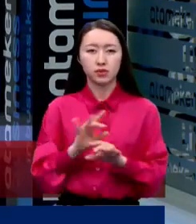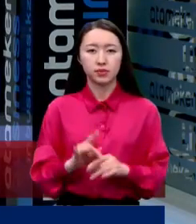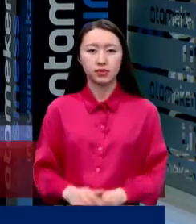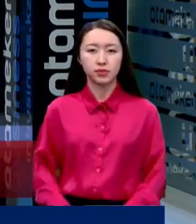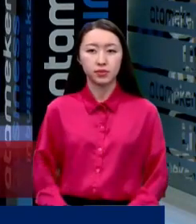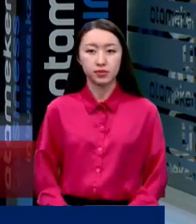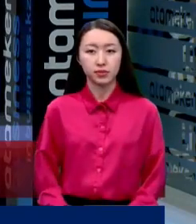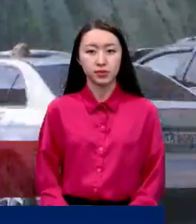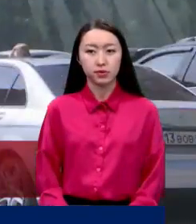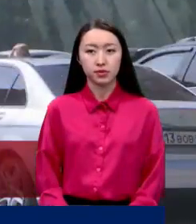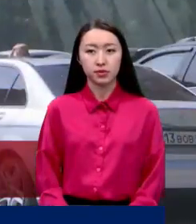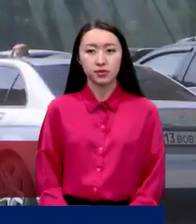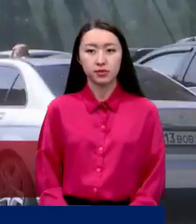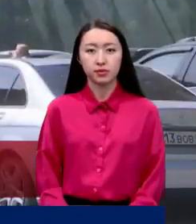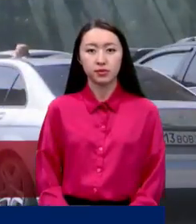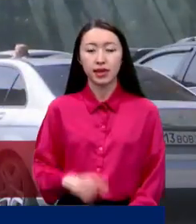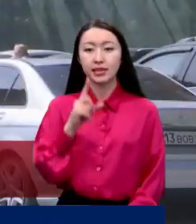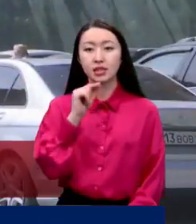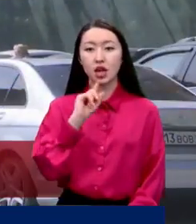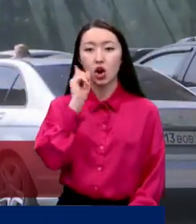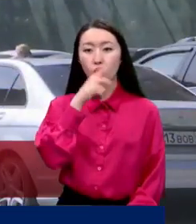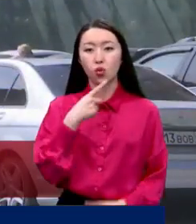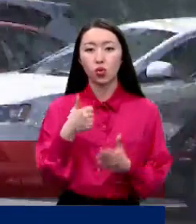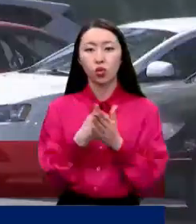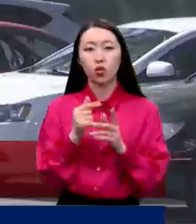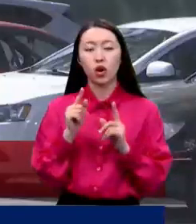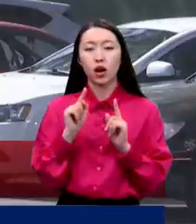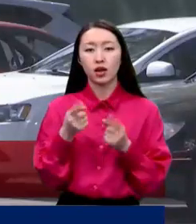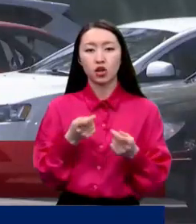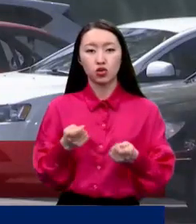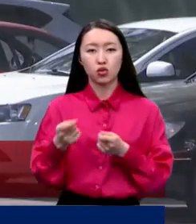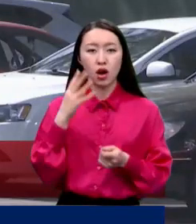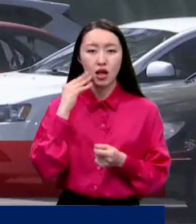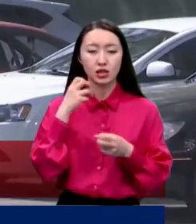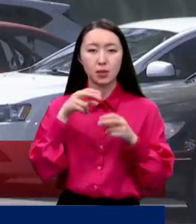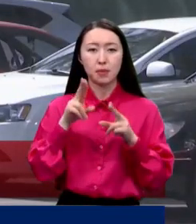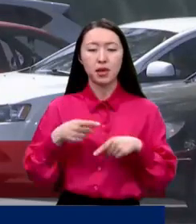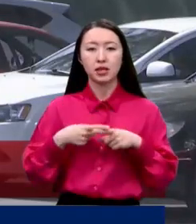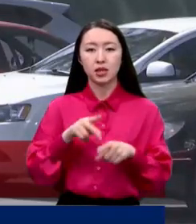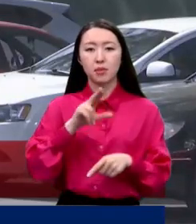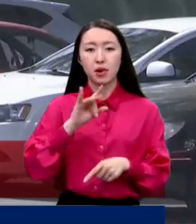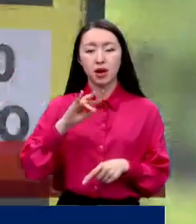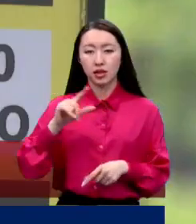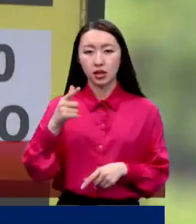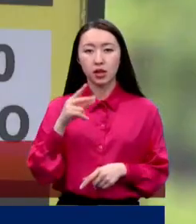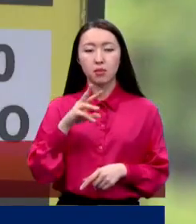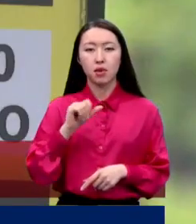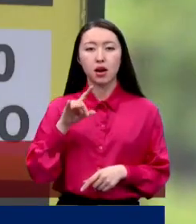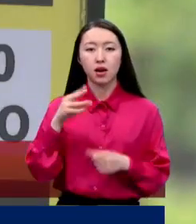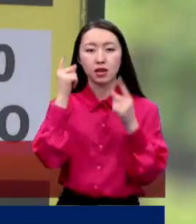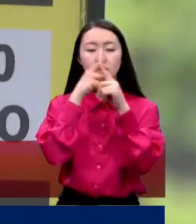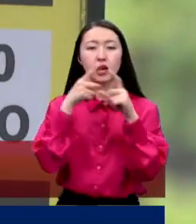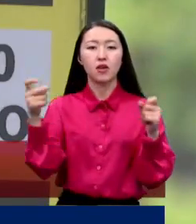экспертами. За год до ареста руководитель Алматы спецтехпаркинг Марат Принбеков заявлял в средствах